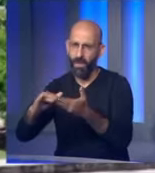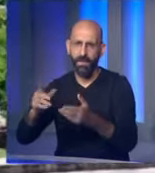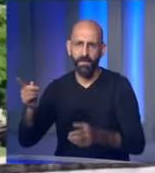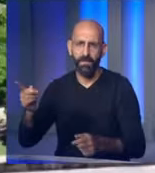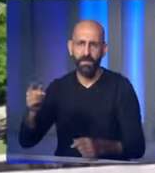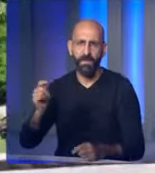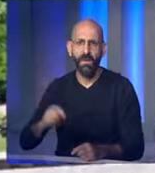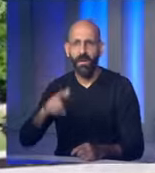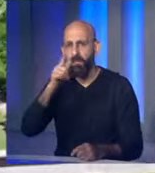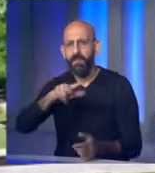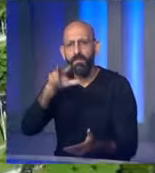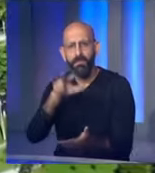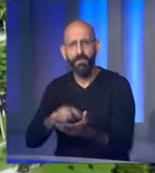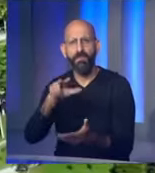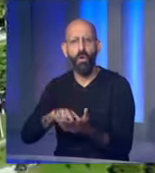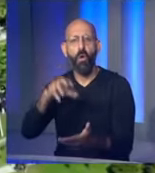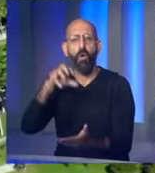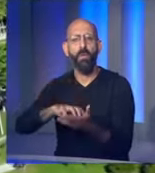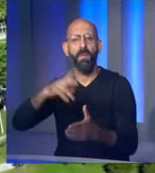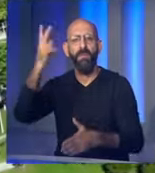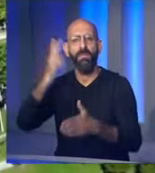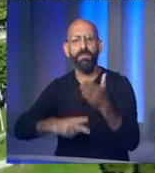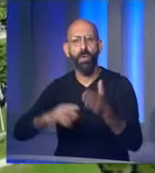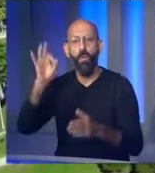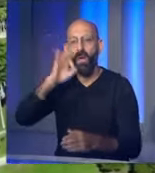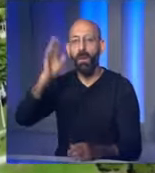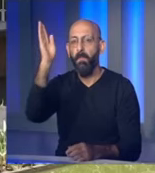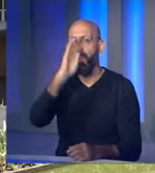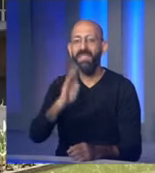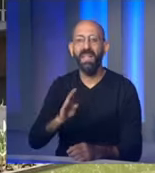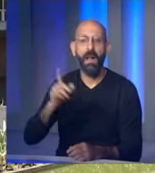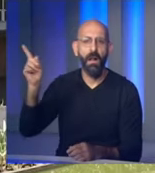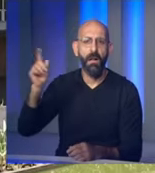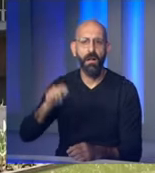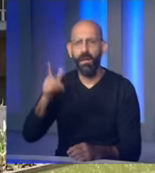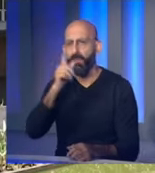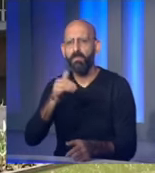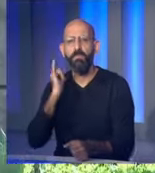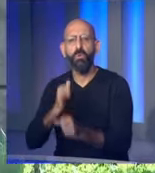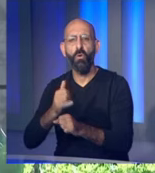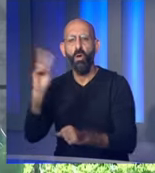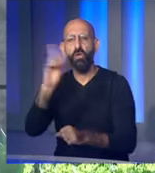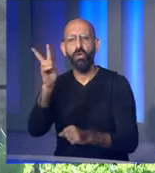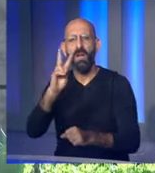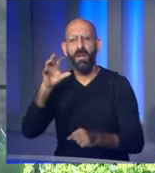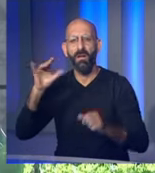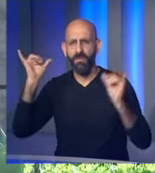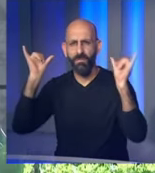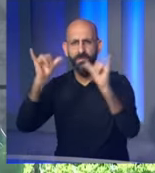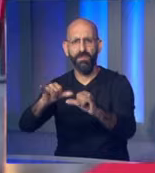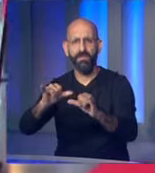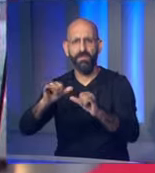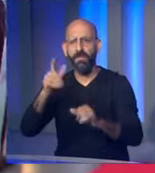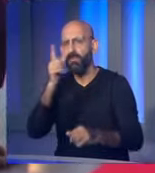الى قطاع غزه ولبنان وفي بيان مشترك صدر في ختام قمه عقدت في مدينه ريو دي جانيرو البرازيليه قال قاده الدول